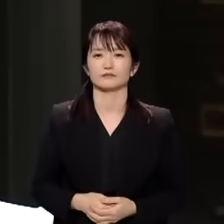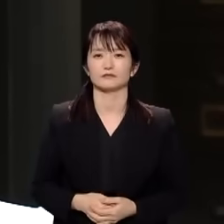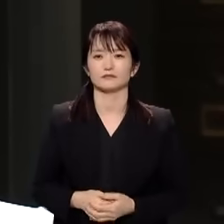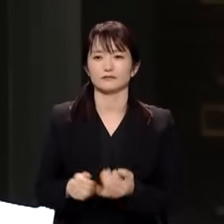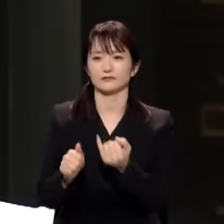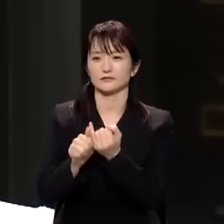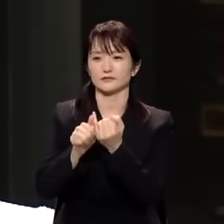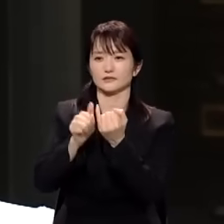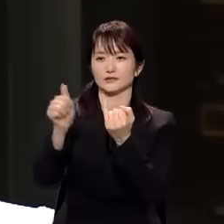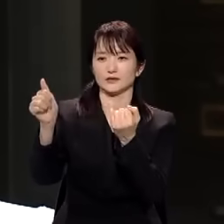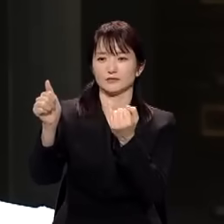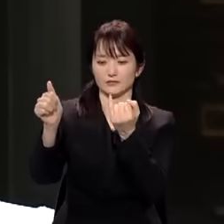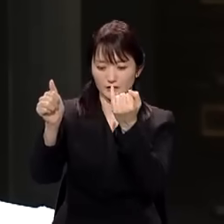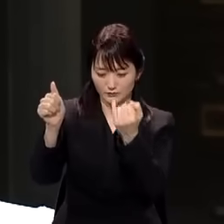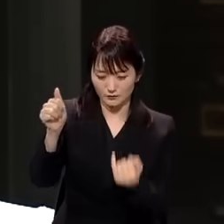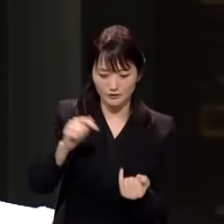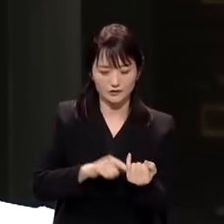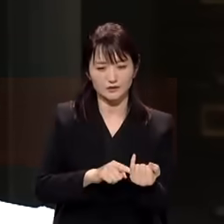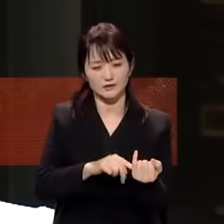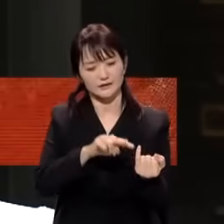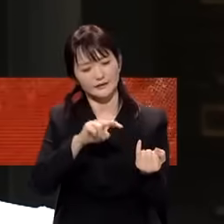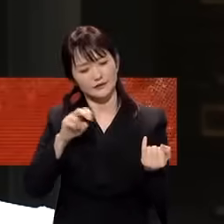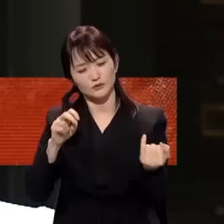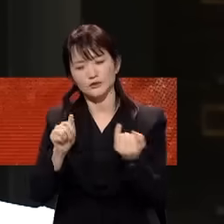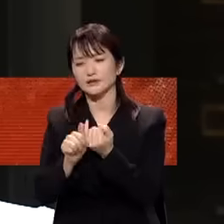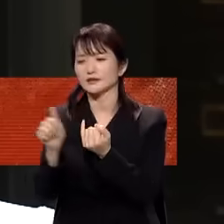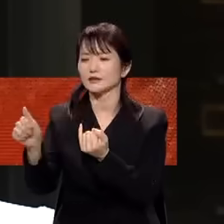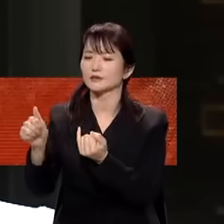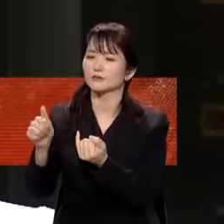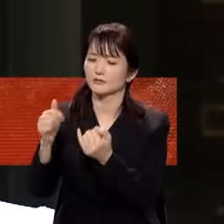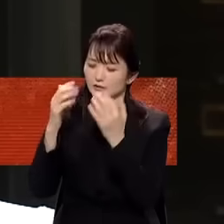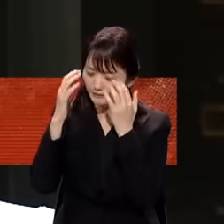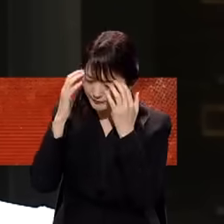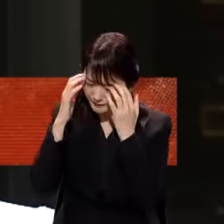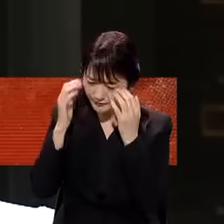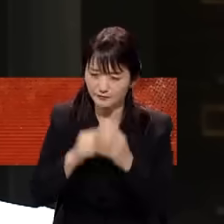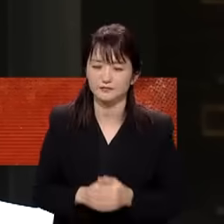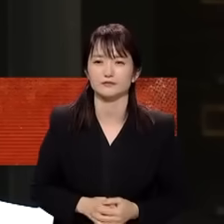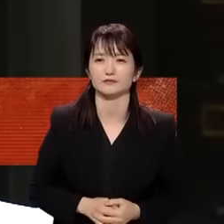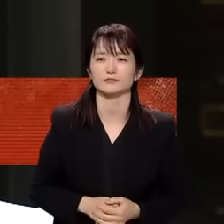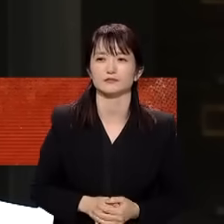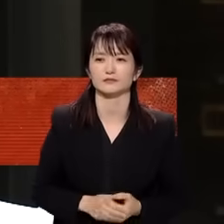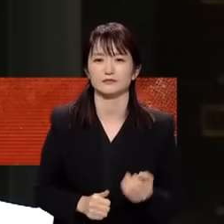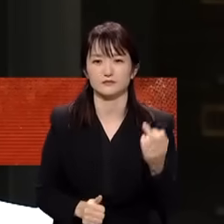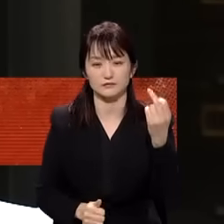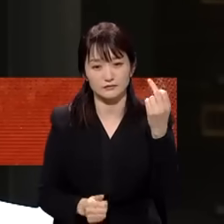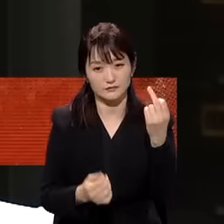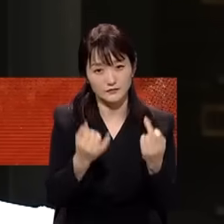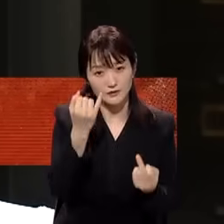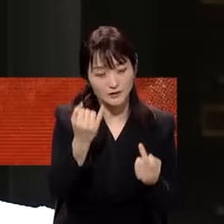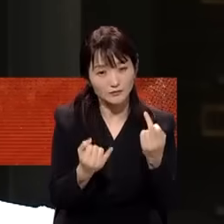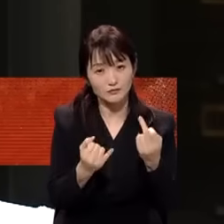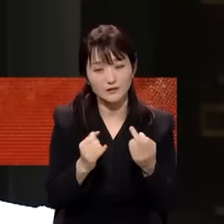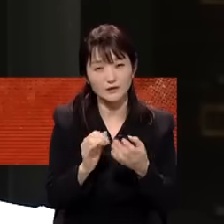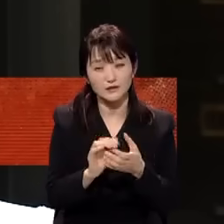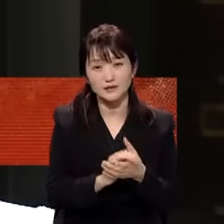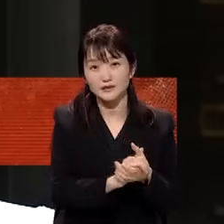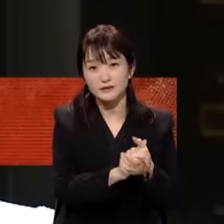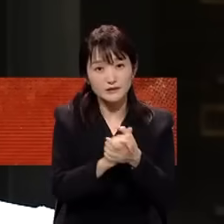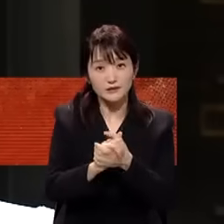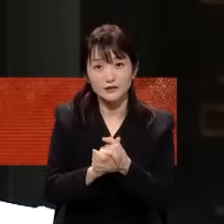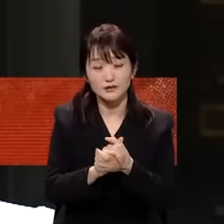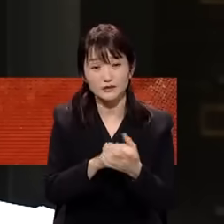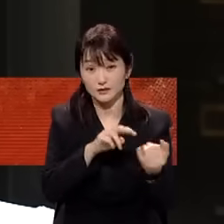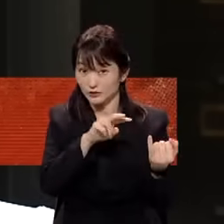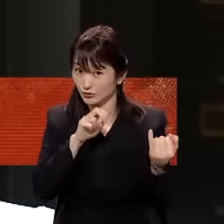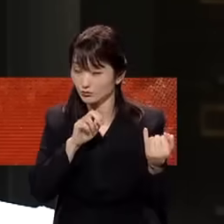때문에 너무너무너무 괴롭다는 남편의 사연인데 자 남매 사이가 알콩달콩 다정해서 질투를 하는 건지 그건 또 아니라면서요? 네,